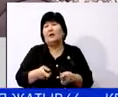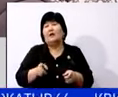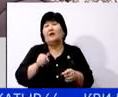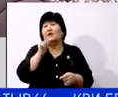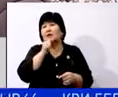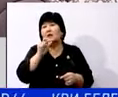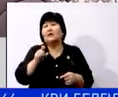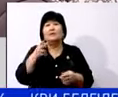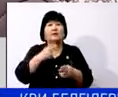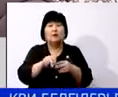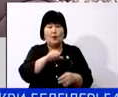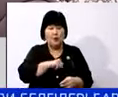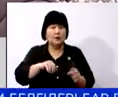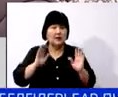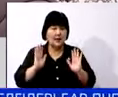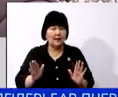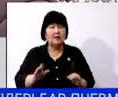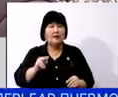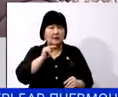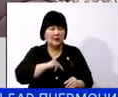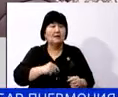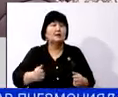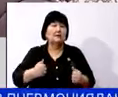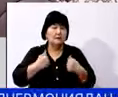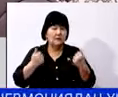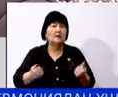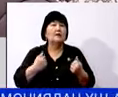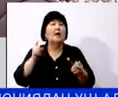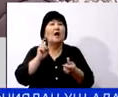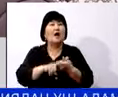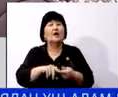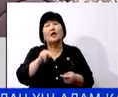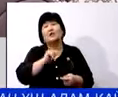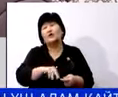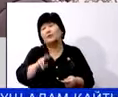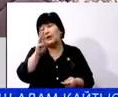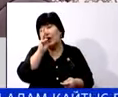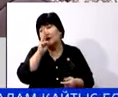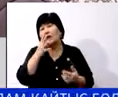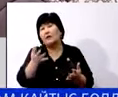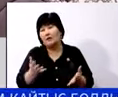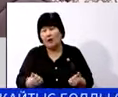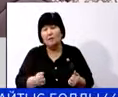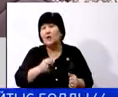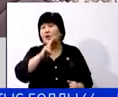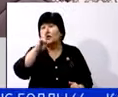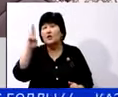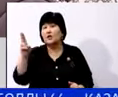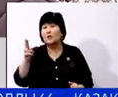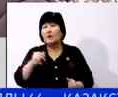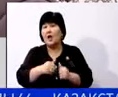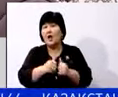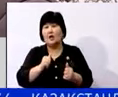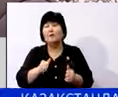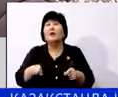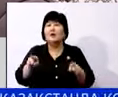болып жатқан жоқ, өздерінің тек қана маңдай терлерінің арқасында еңбек ақыларын алып, ешкімнен кем емес,